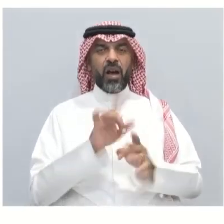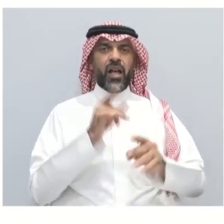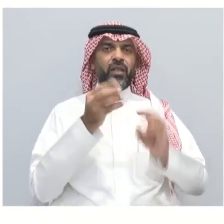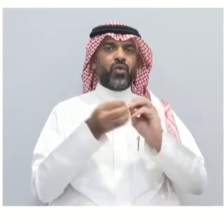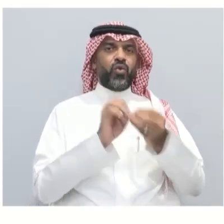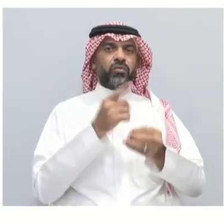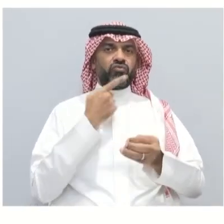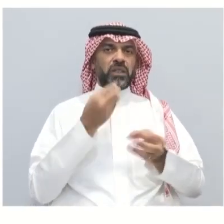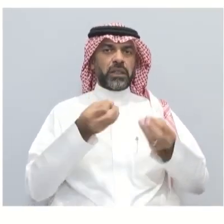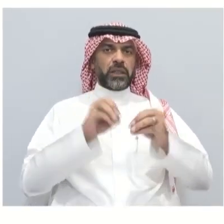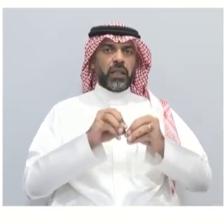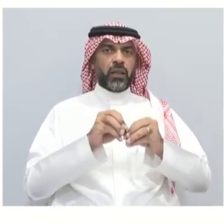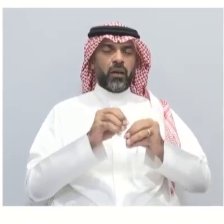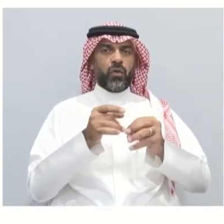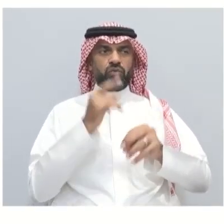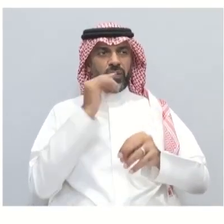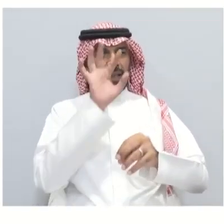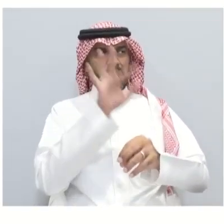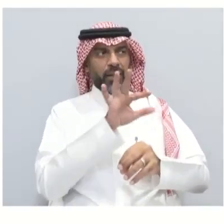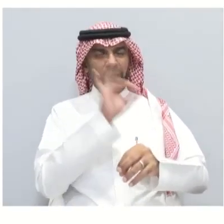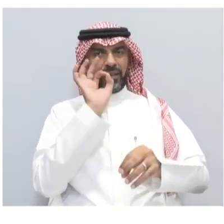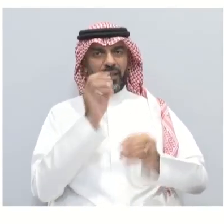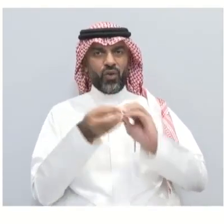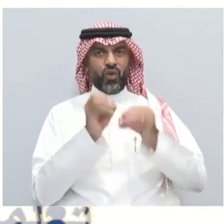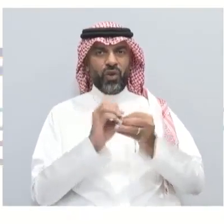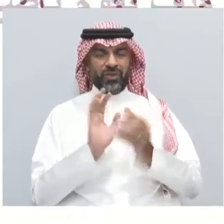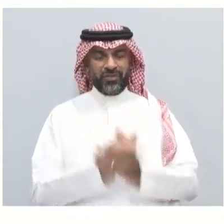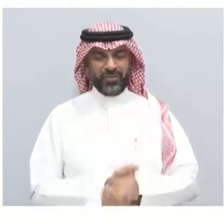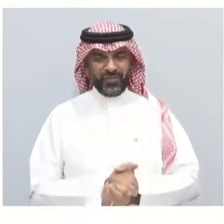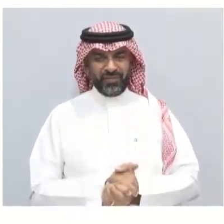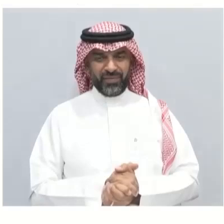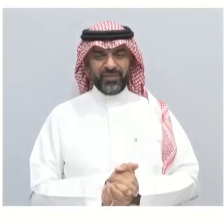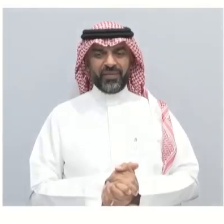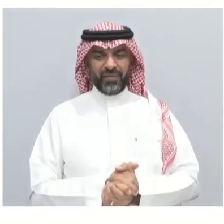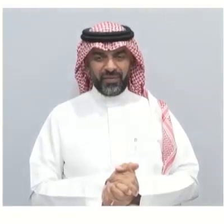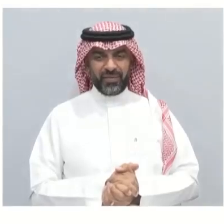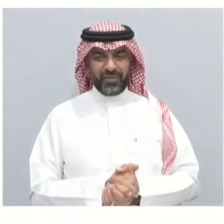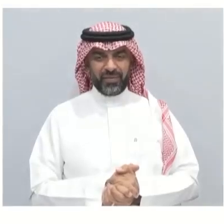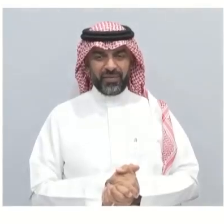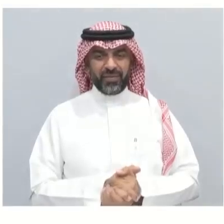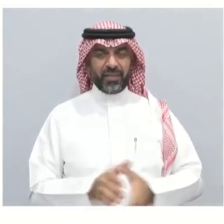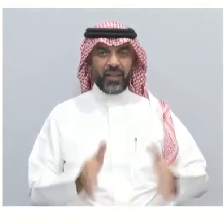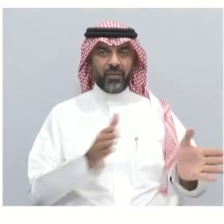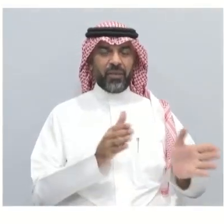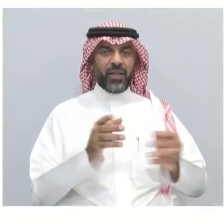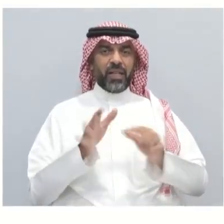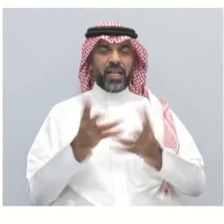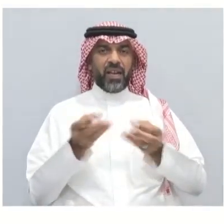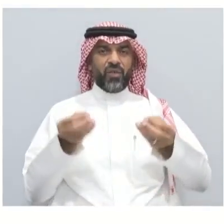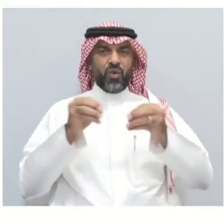الالوان فنقوم بعمل تظليل باللون الذي قمنا باختياره او تعبئه للون كيف نقوم طيب